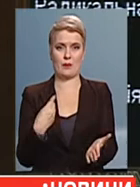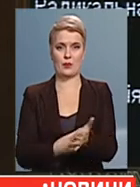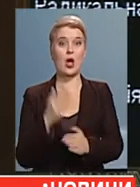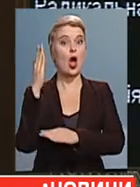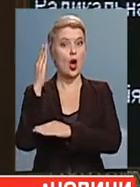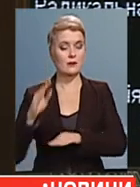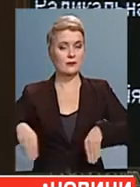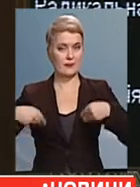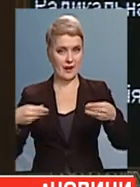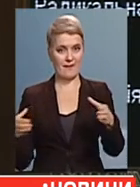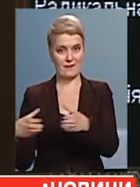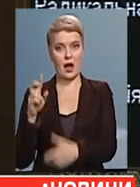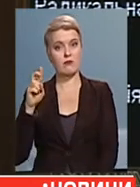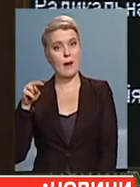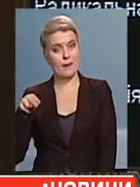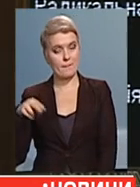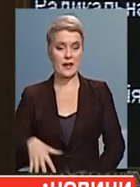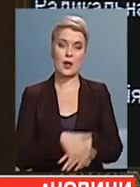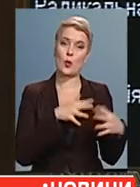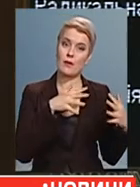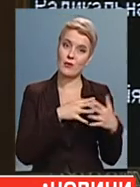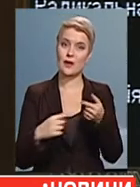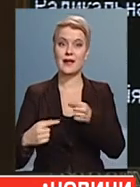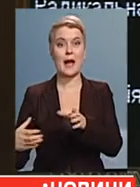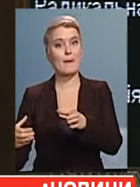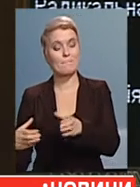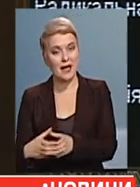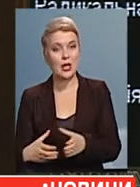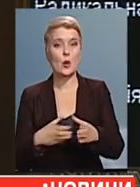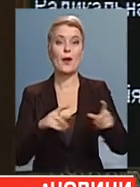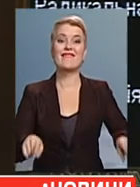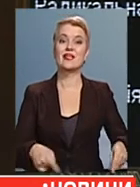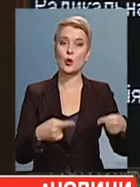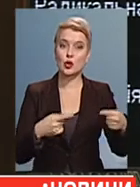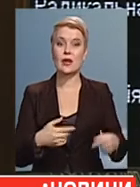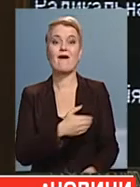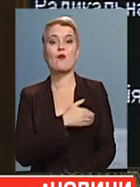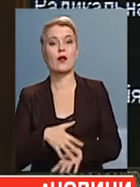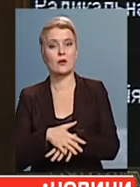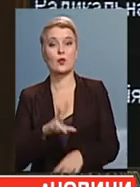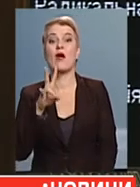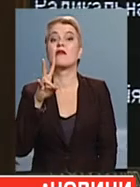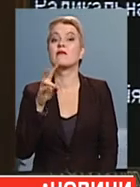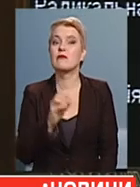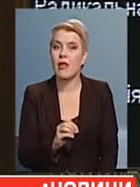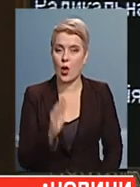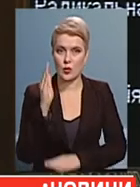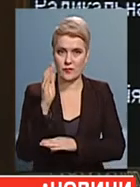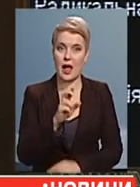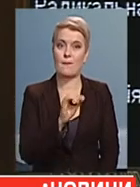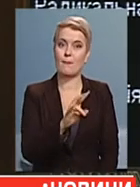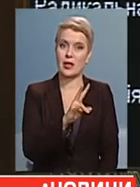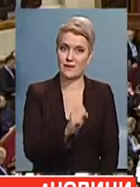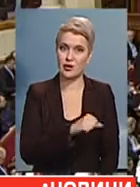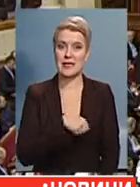наступний рік віддали фракції БПП, Народного фронту, Радикальної партії, Групи відродження та Воля народу. Не голосували фракція «Батьківщини»,